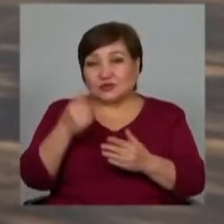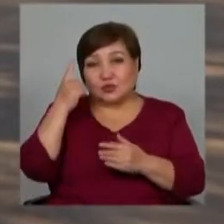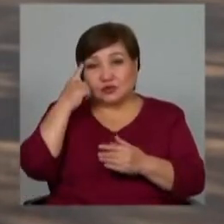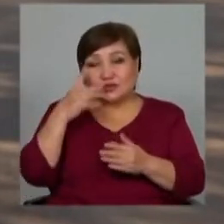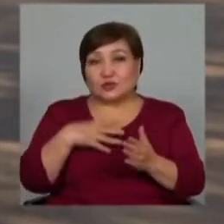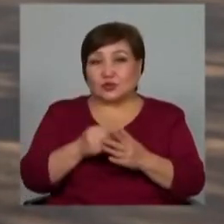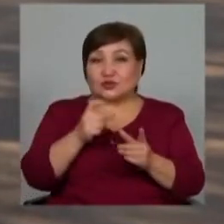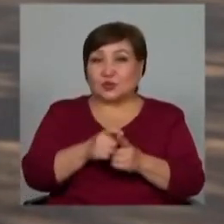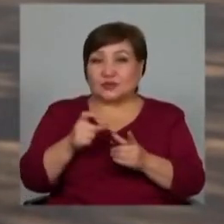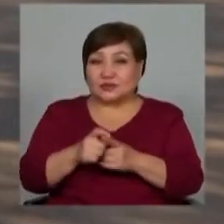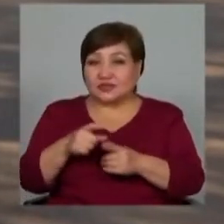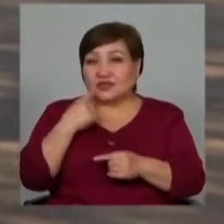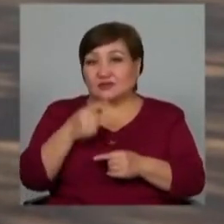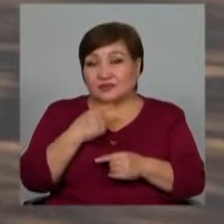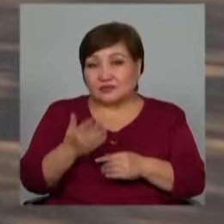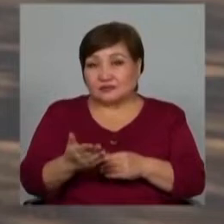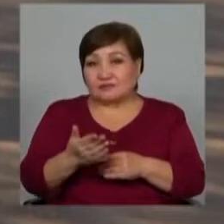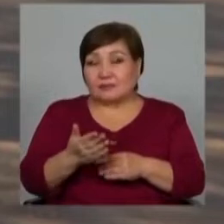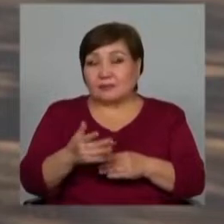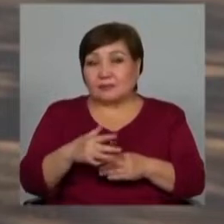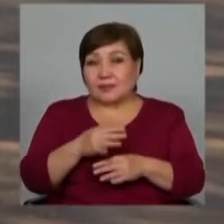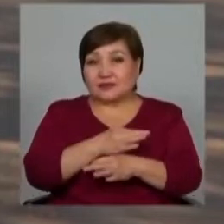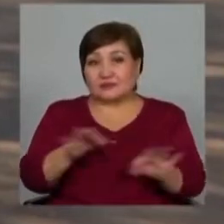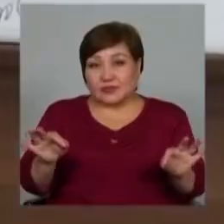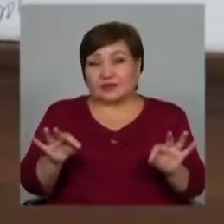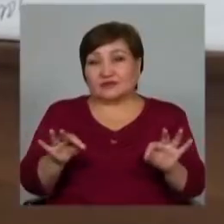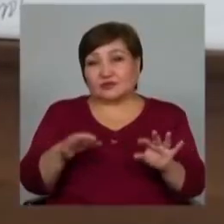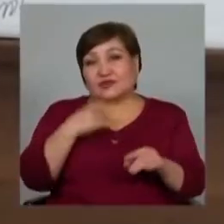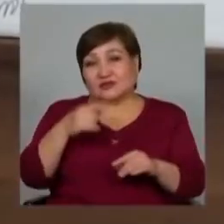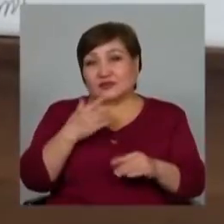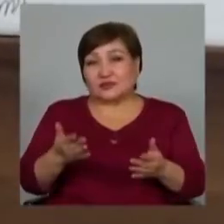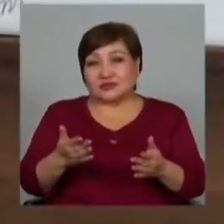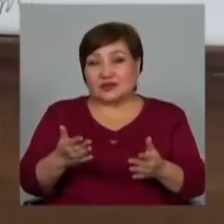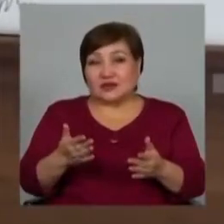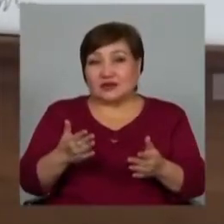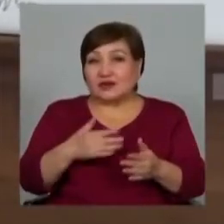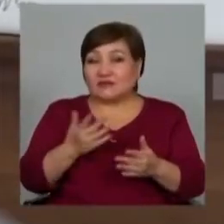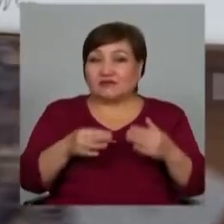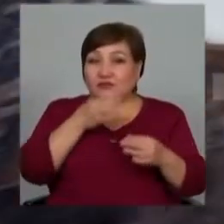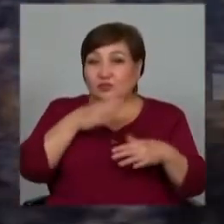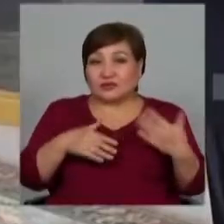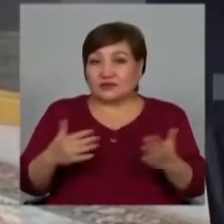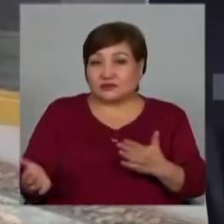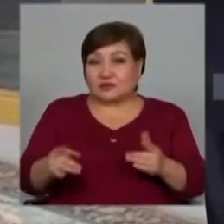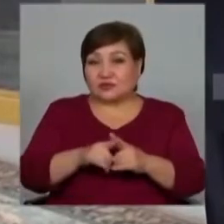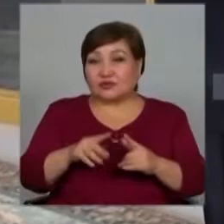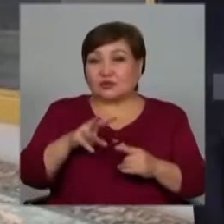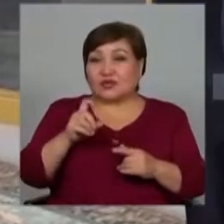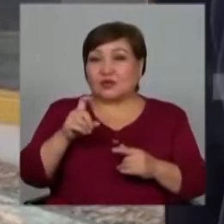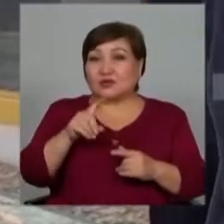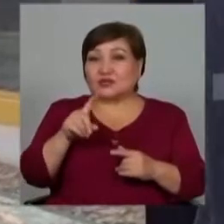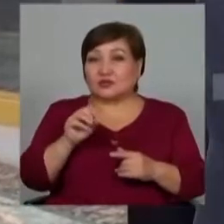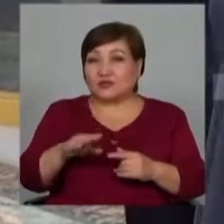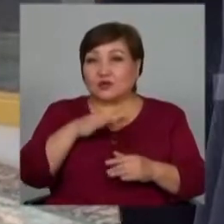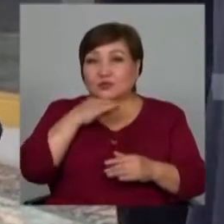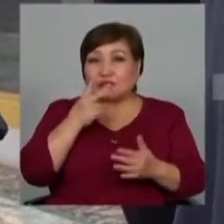сөзімізді еркін түрде жеткізе аламыз да, қай жағынан болмасын. Ал мемлекет және қоғам қайраткері Мұрат Әуезов көпті көрген тұлға